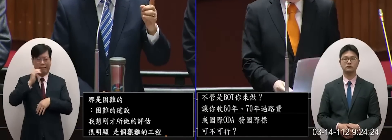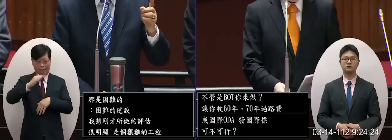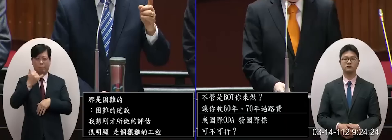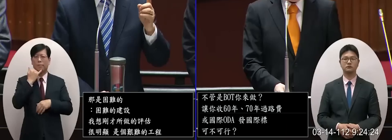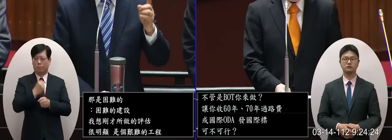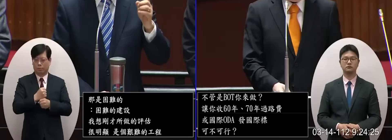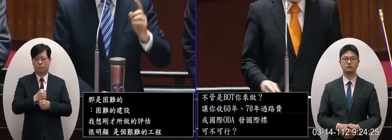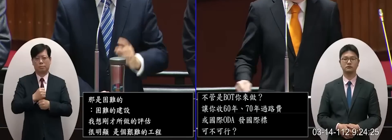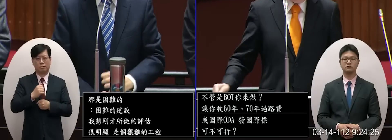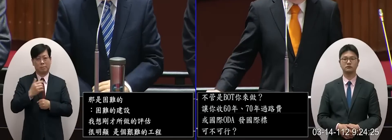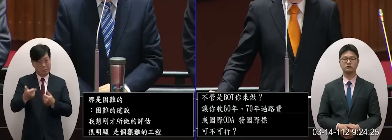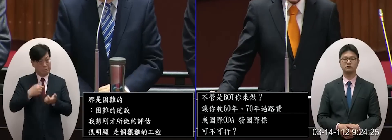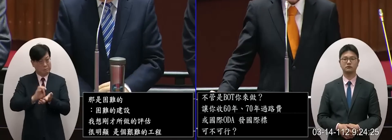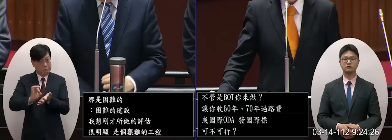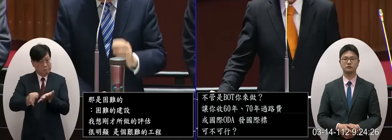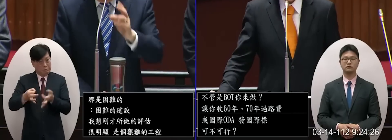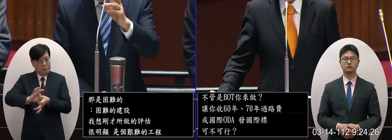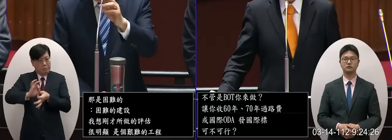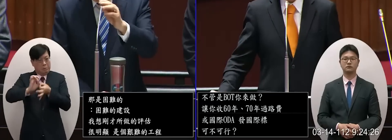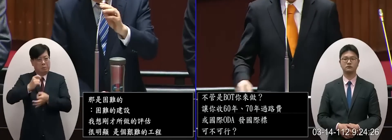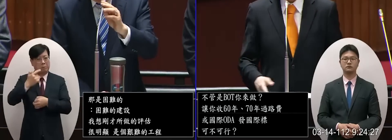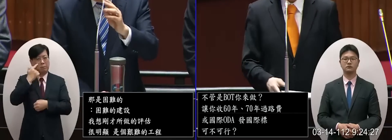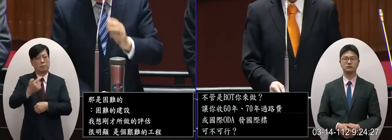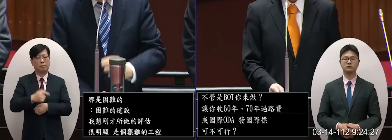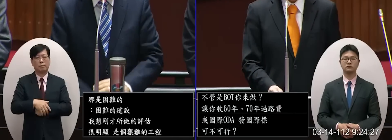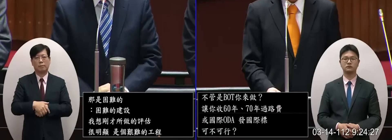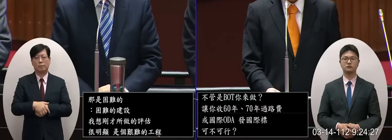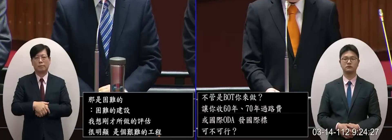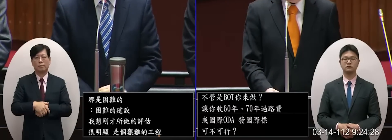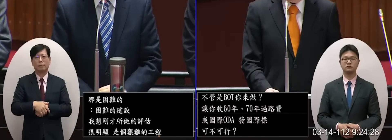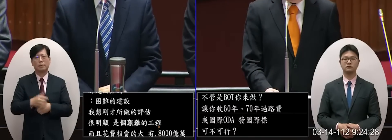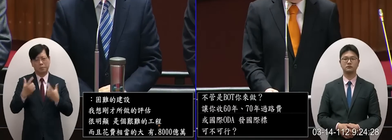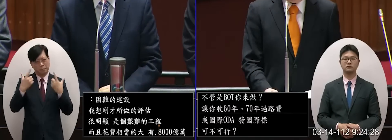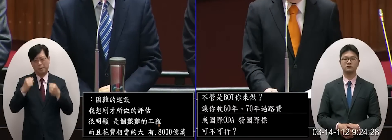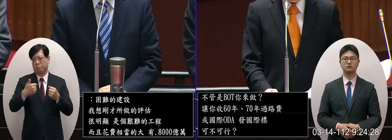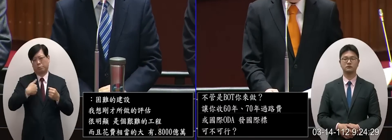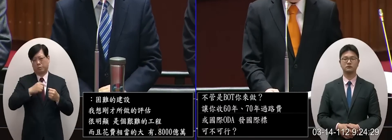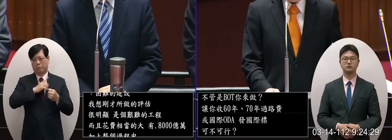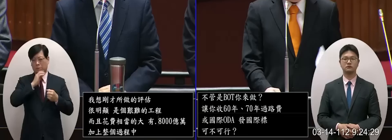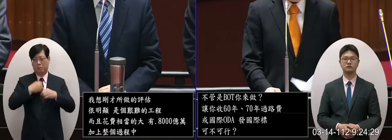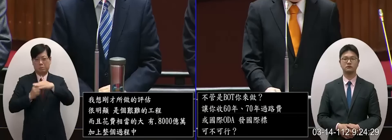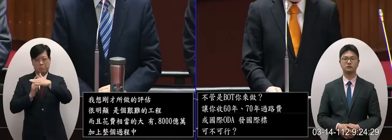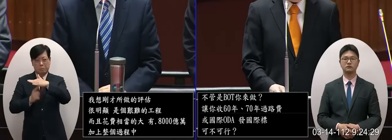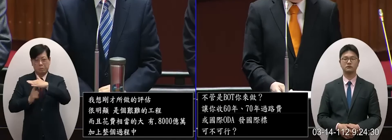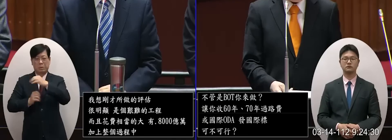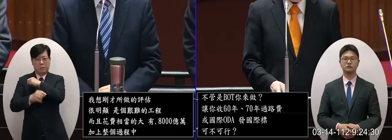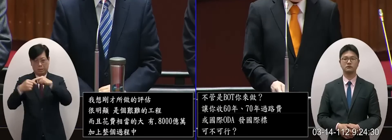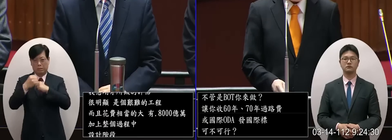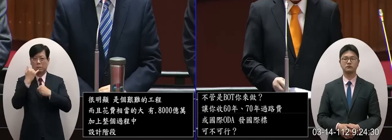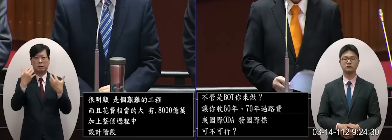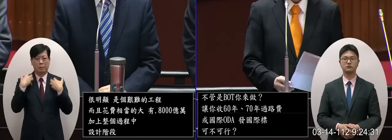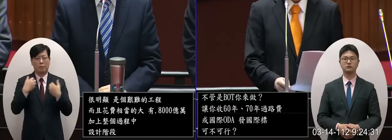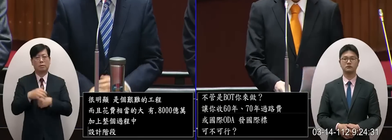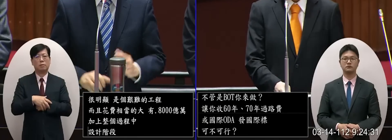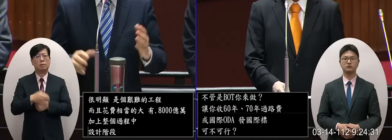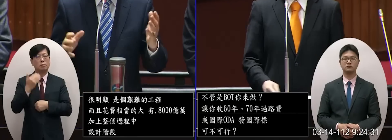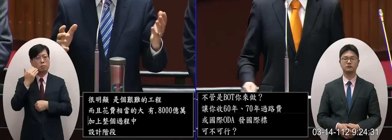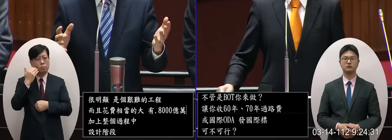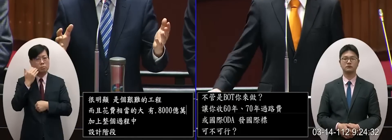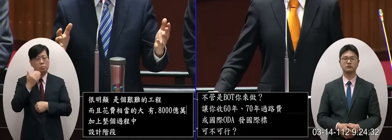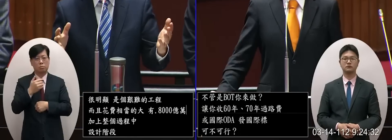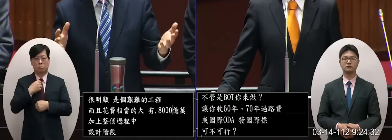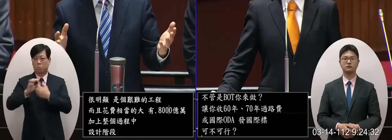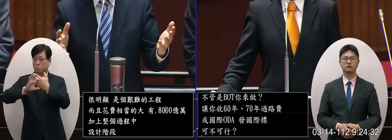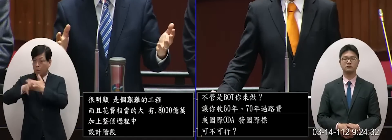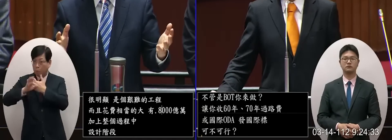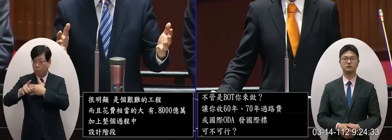可行，那这样所花的经费是相当的大哈，那这已经不是我们国道基金哦所可以负担的，那如果啊